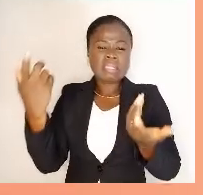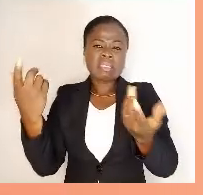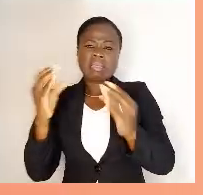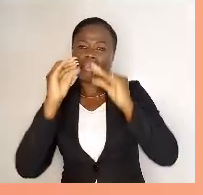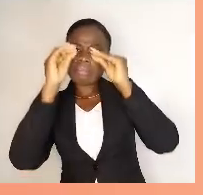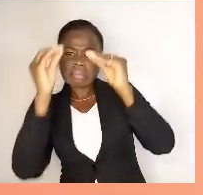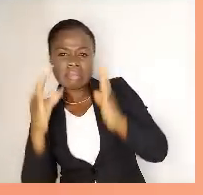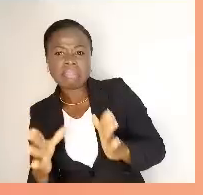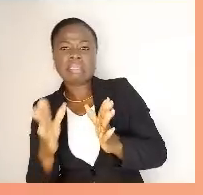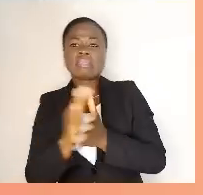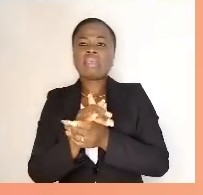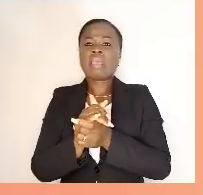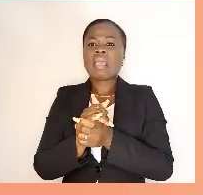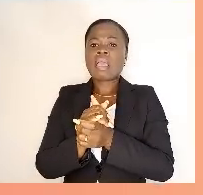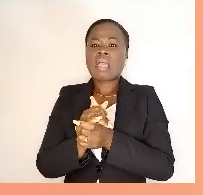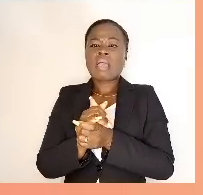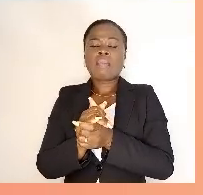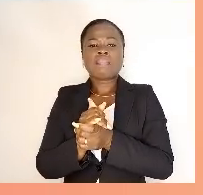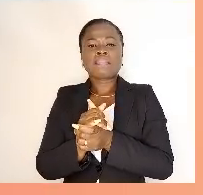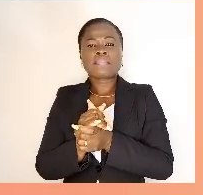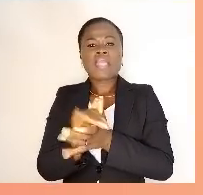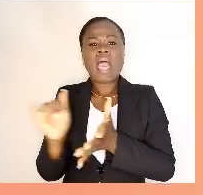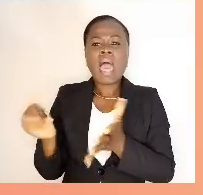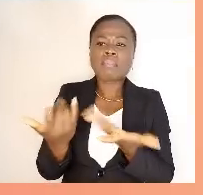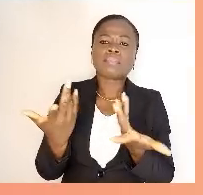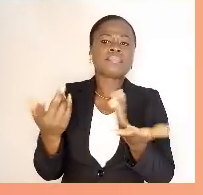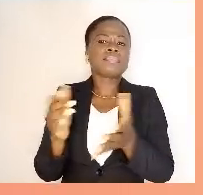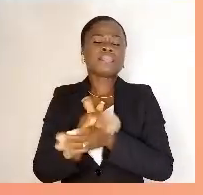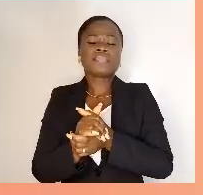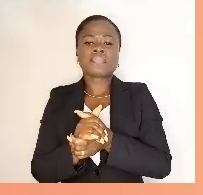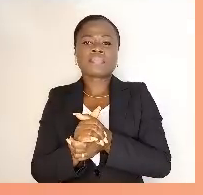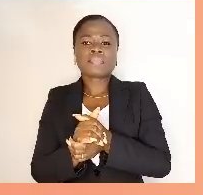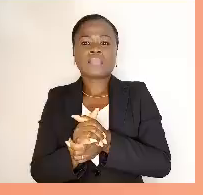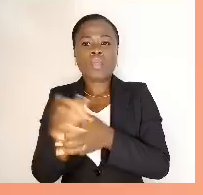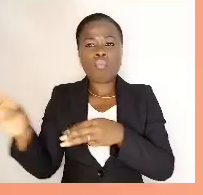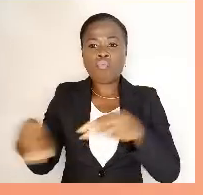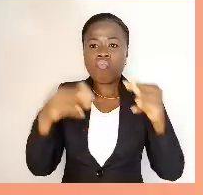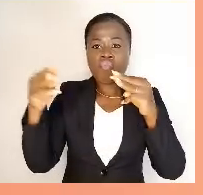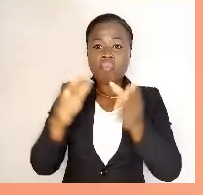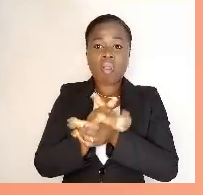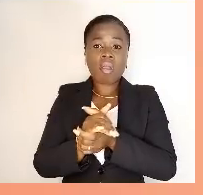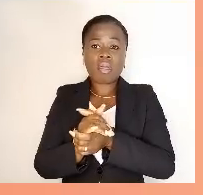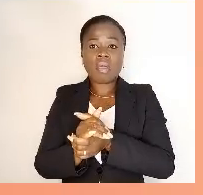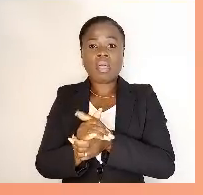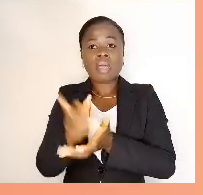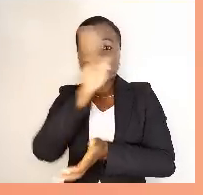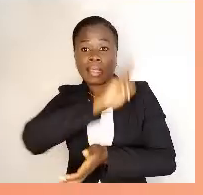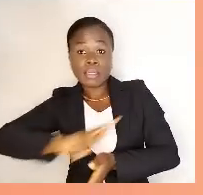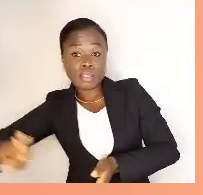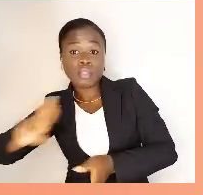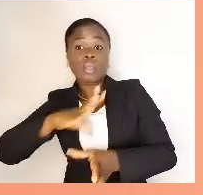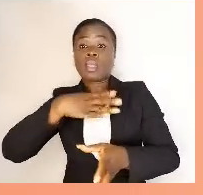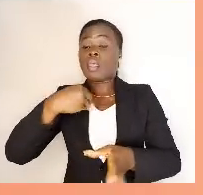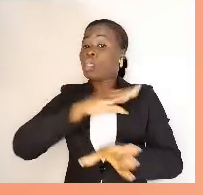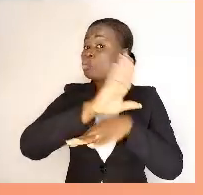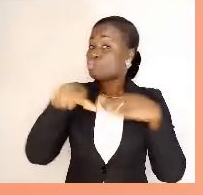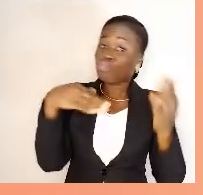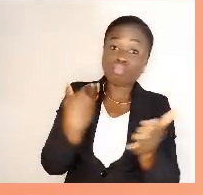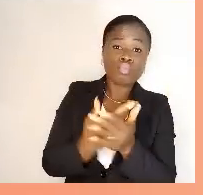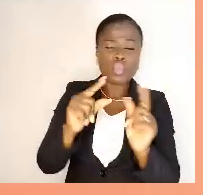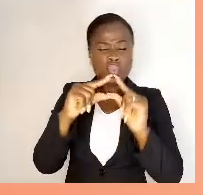respectés sages, d'enseignants, d'arabisants, de mouvements de religieux et bien d'autres